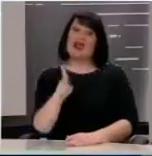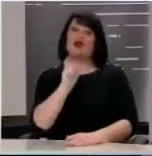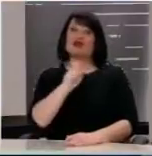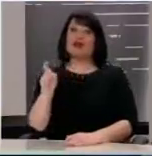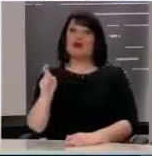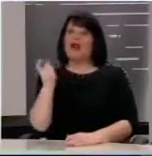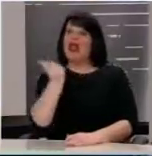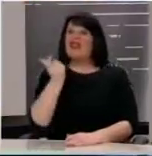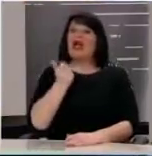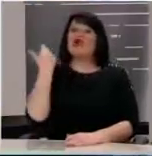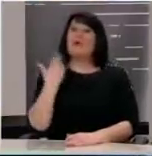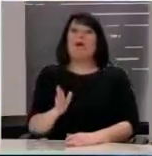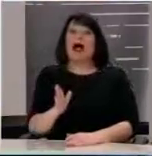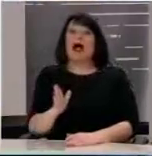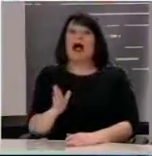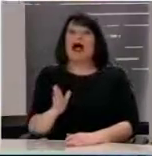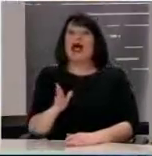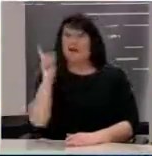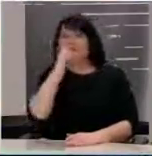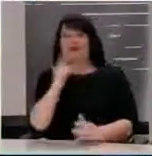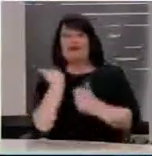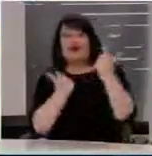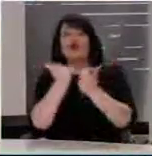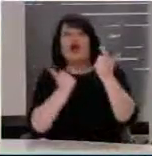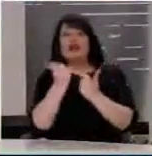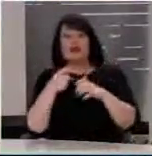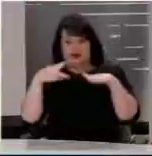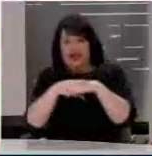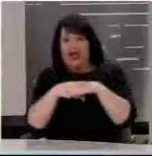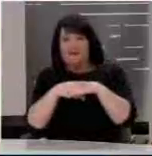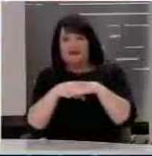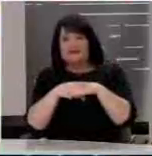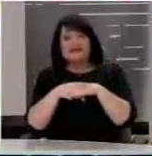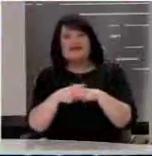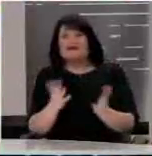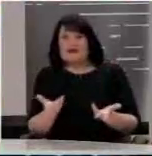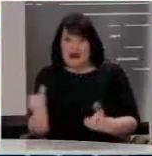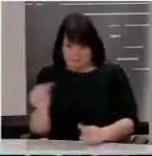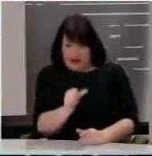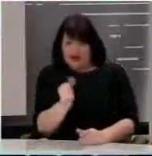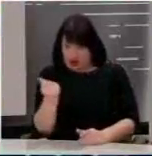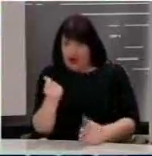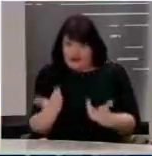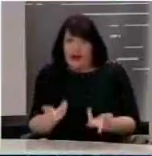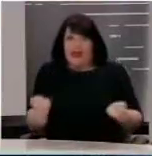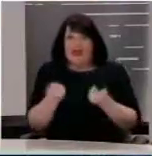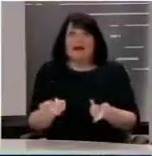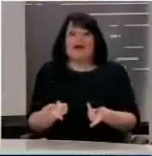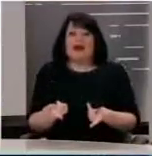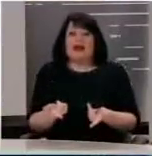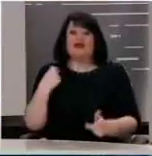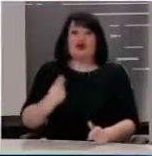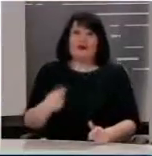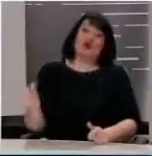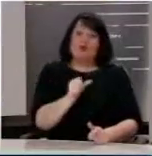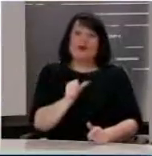δανεικά και αγύριστα που πήρατε με θαλασσοδάνεια από τις τράπεζες λεφτά του ελληνικού λαού θα τα επιστρέψετε ποτέ στο ελληνικό